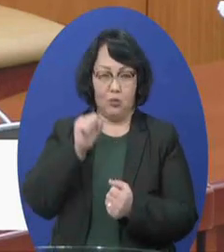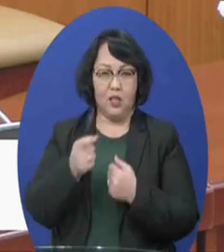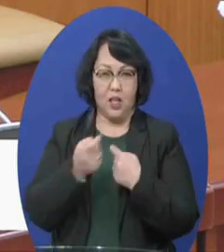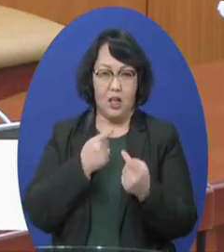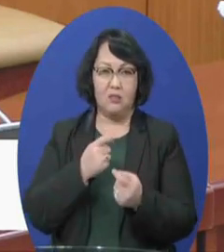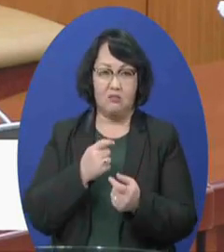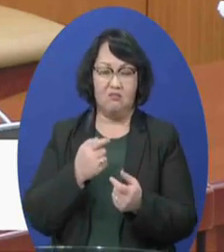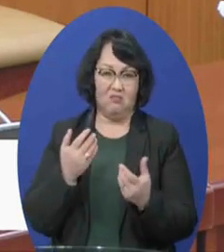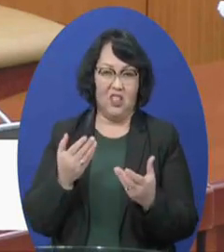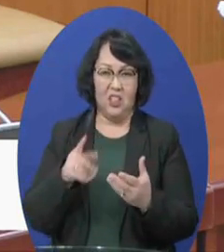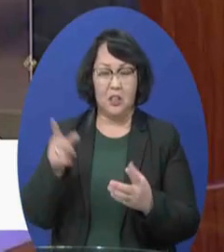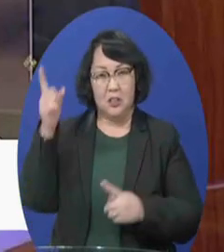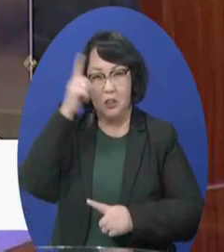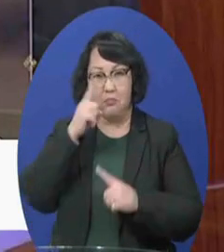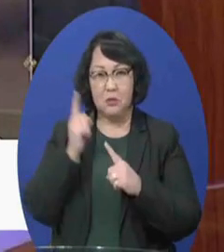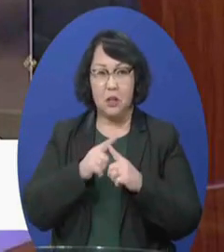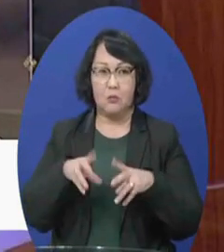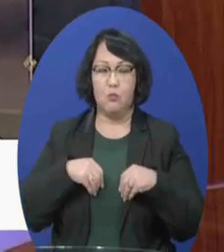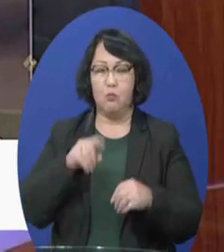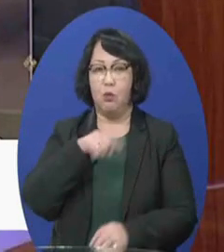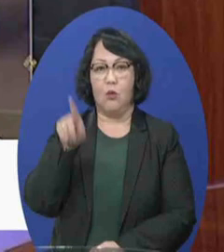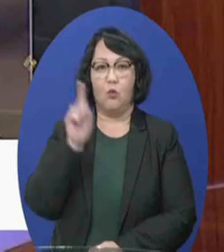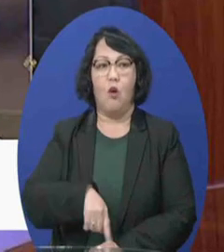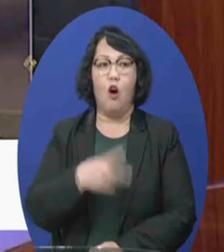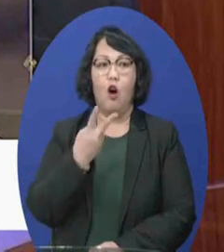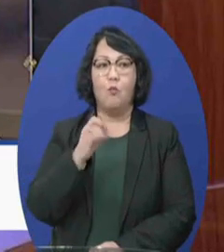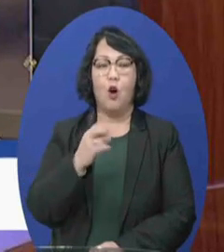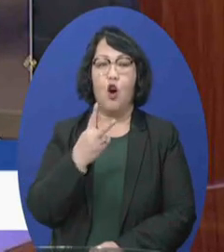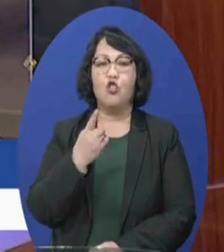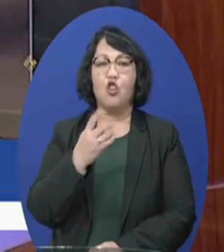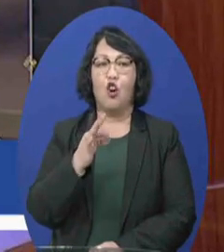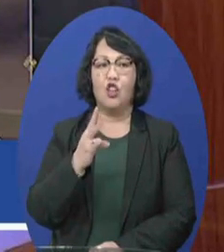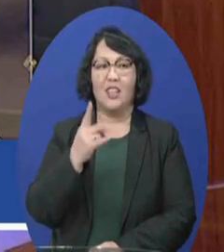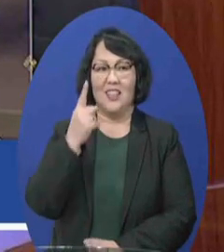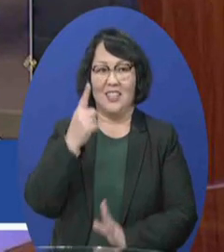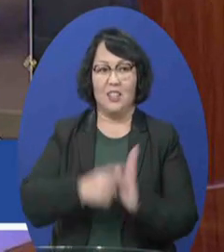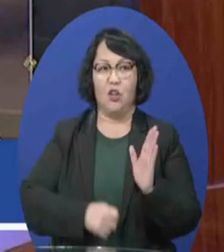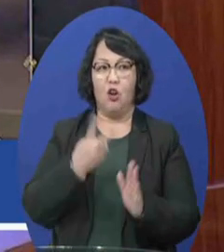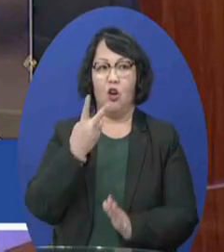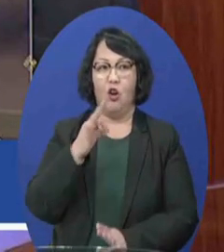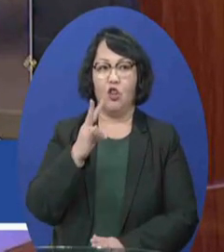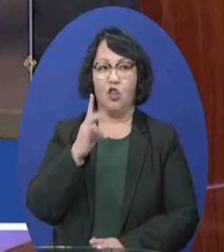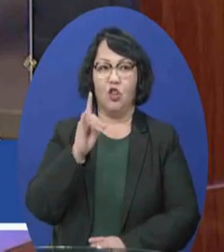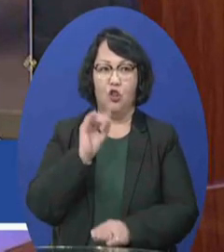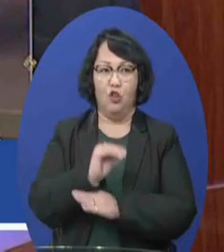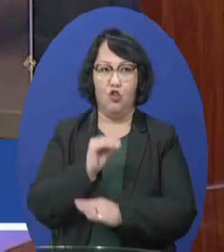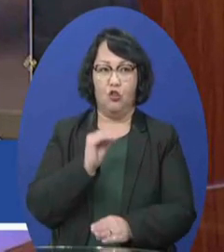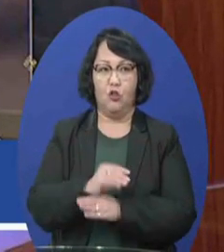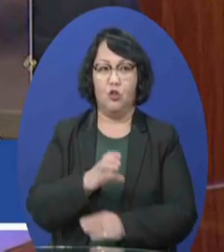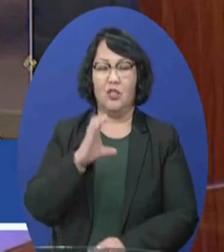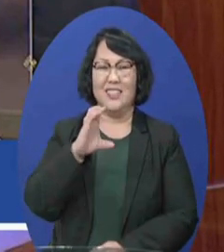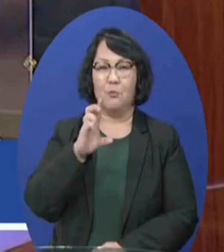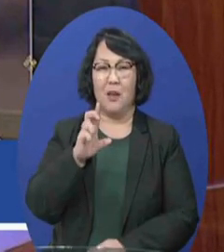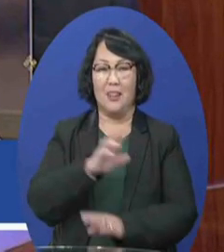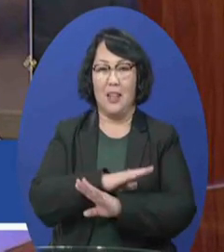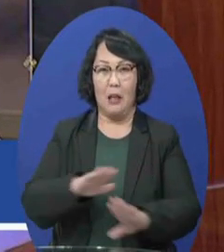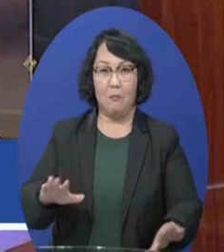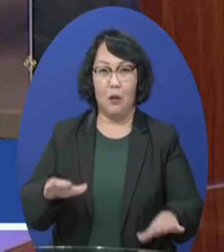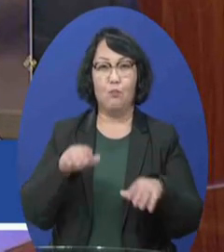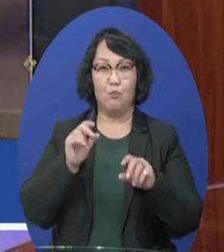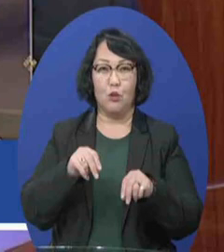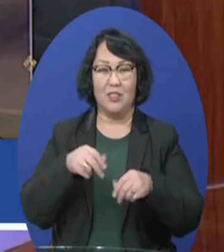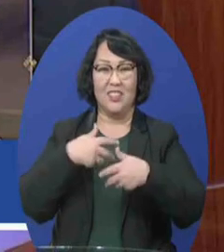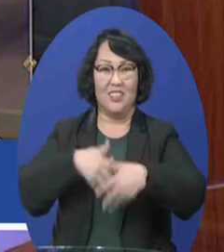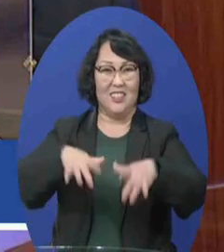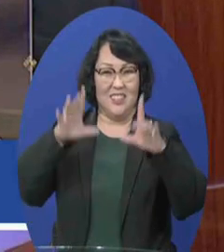Ийм юм хүлцэж болохгүй. 2021 оны 1-р сарын 20-ны өдрийн Сүхбаатарын талбай дээр болсон